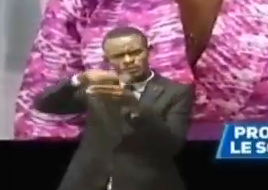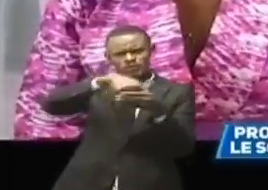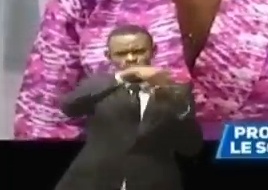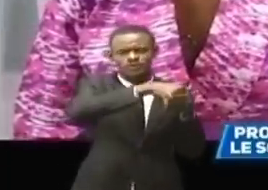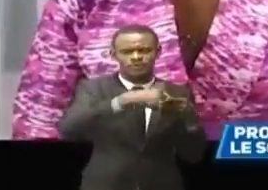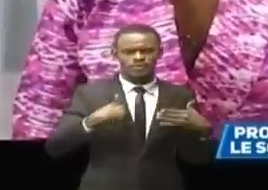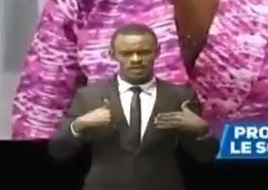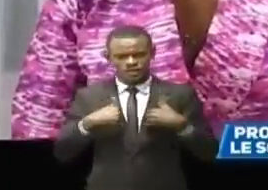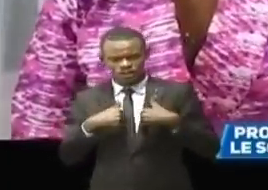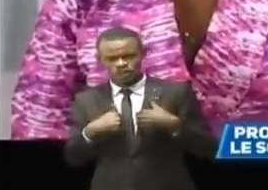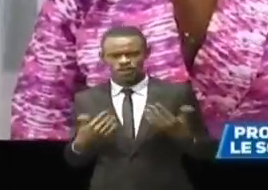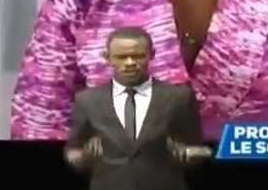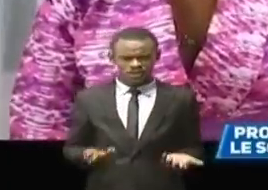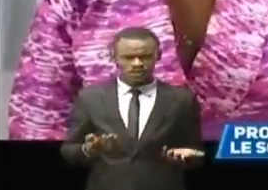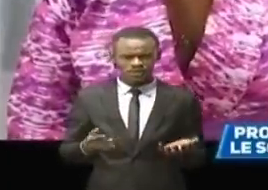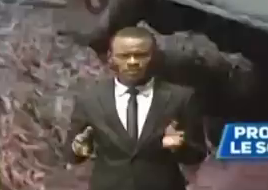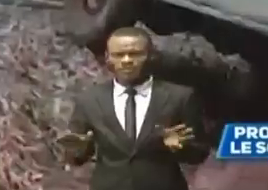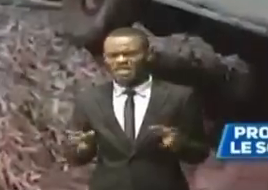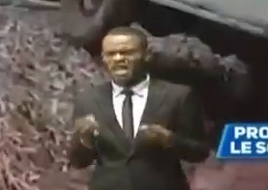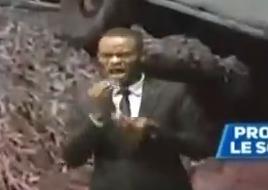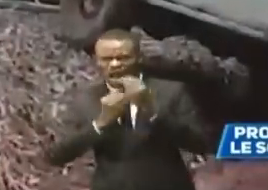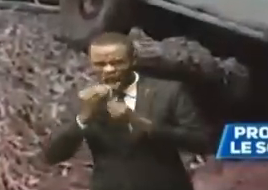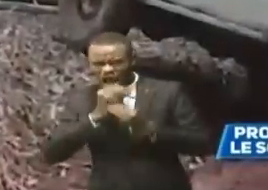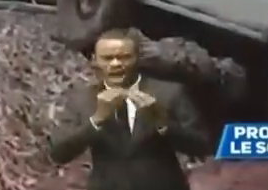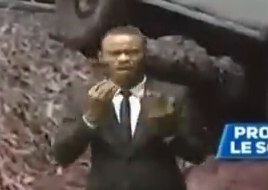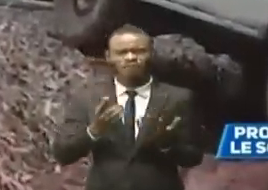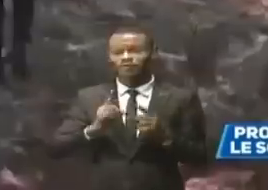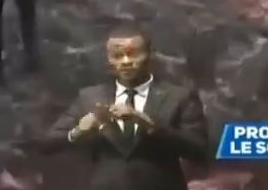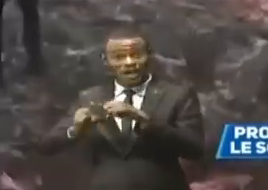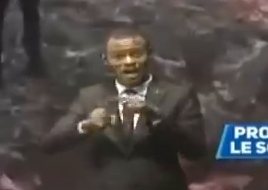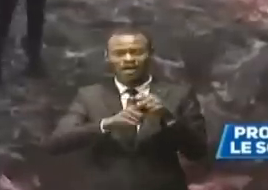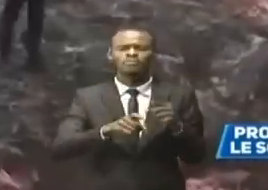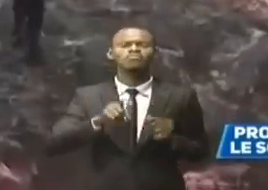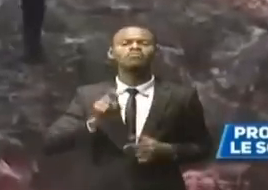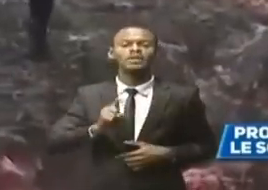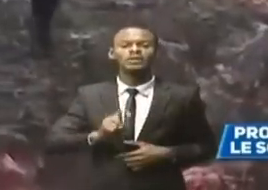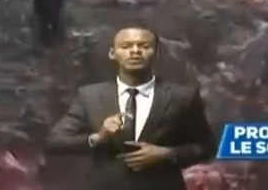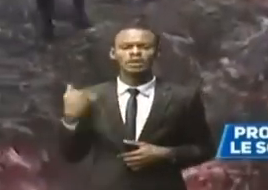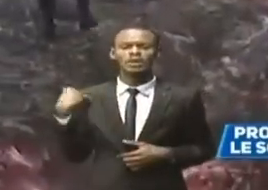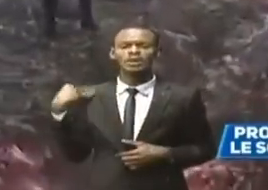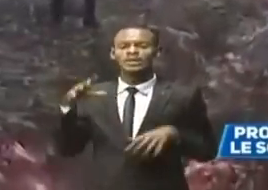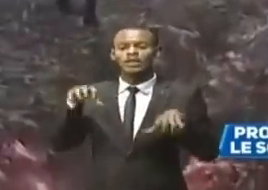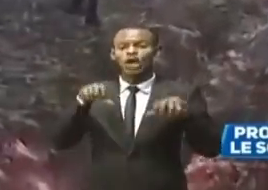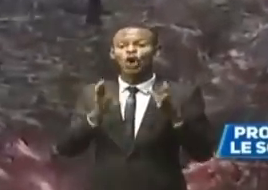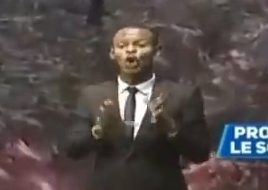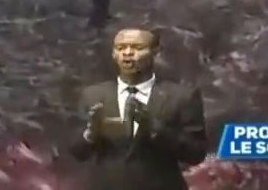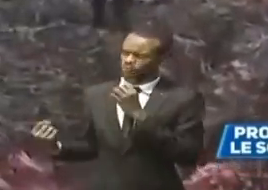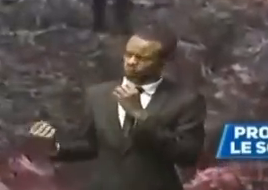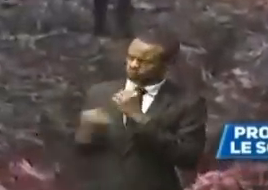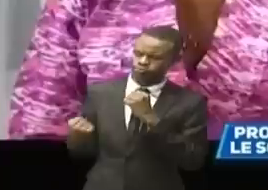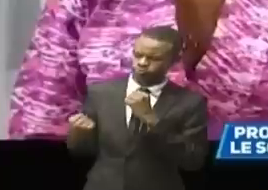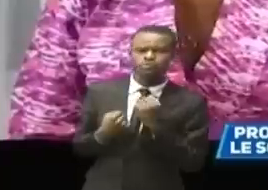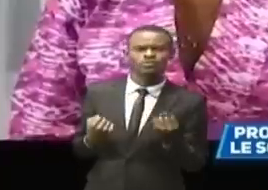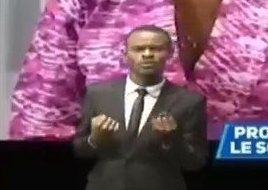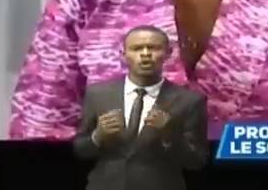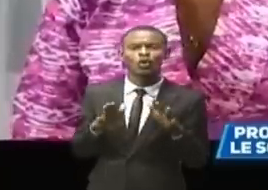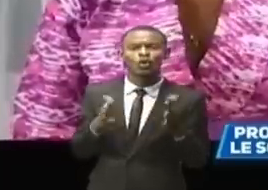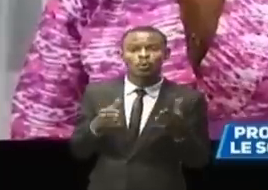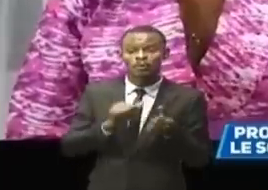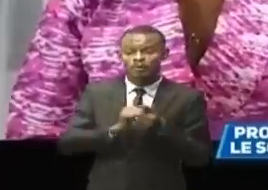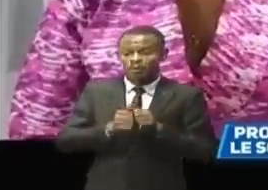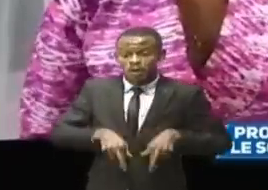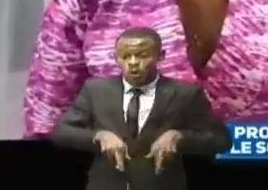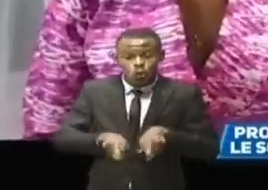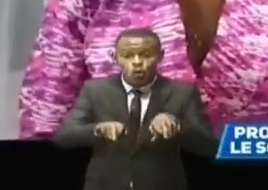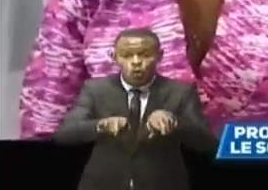et nous avons besoin que l'État congolais nous soutienne parce que nous avons beaucoup de problématiques comme la route, puisqu'il y a plus de chemin de fer,